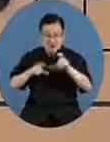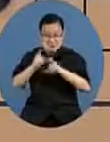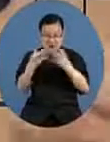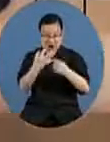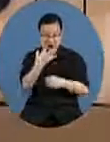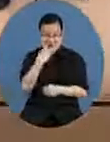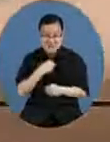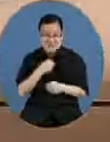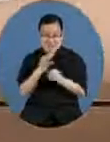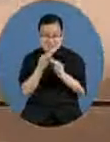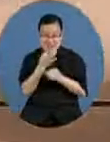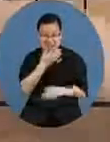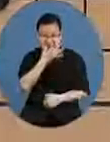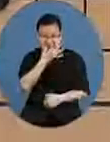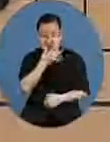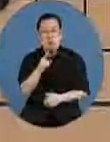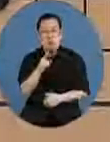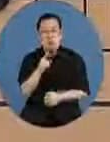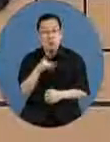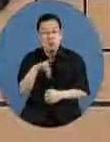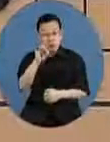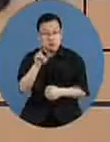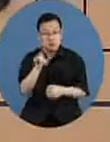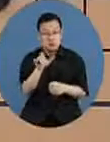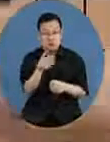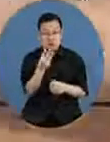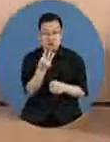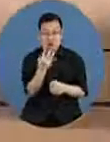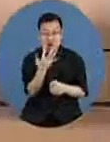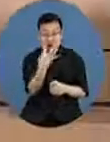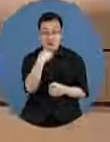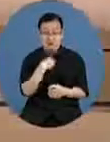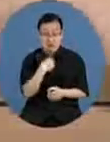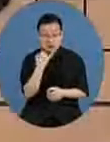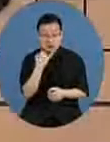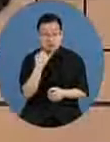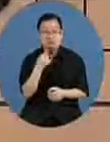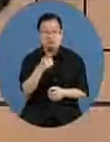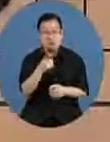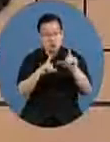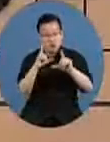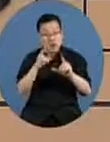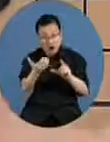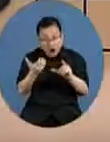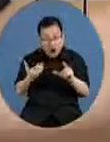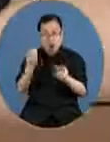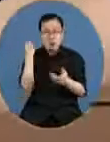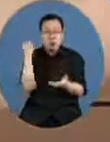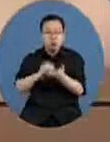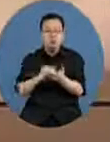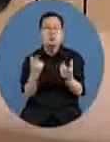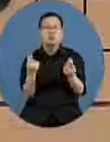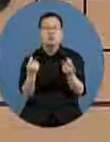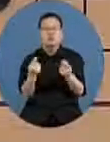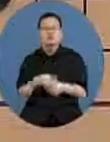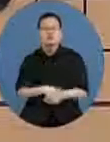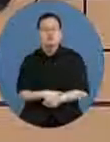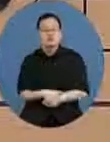하겠습니다. 자, 이렇게 끊는 수가 일단은 보일 것 같아요. 만약에 이어준다면 아까와 같이